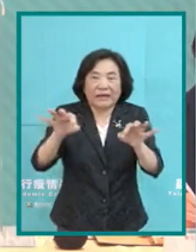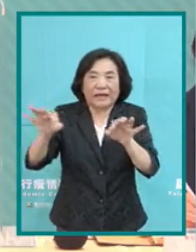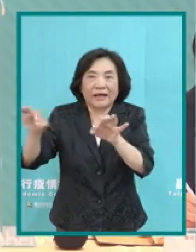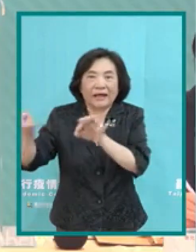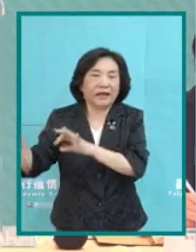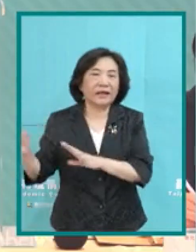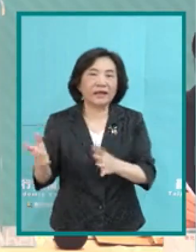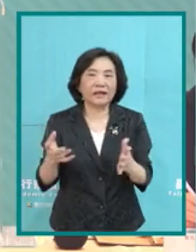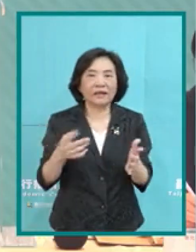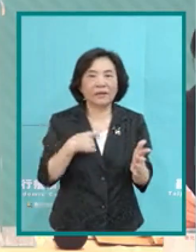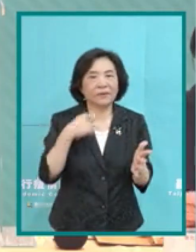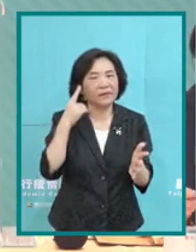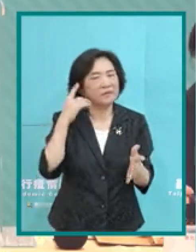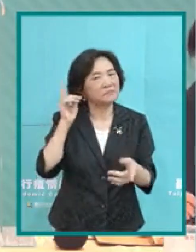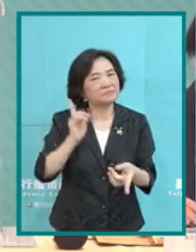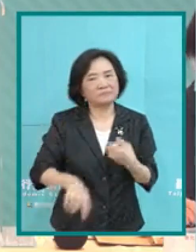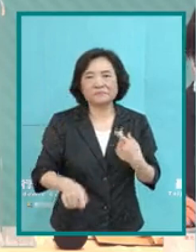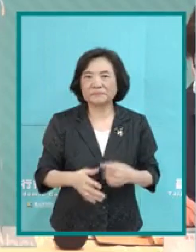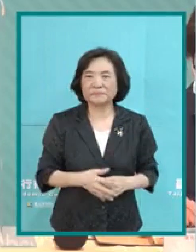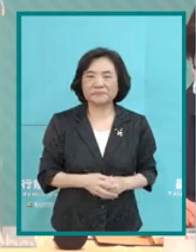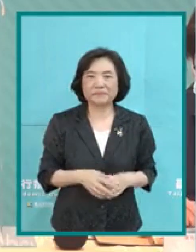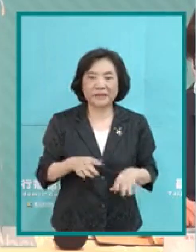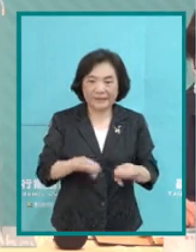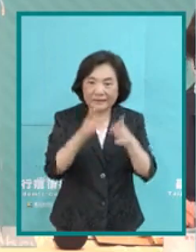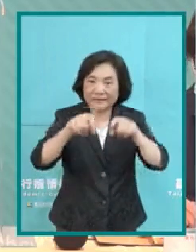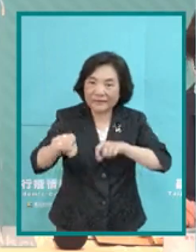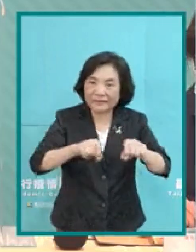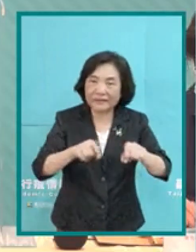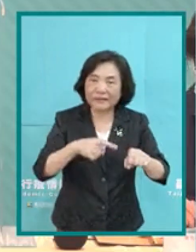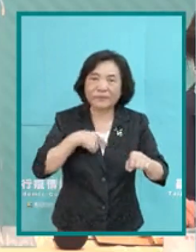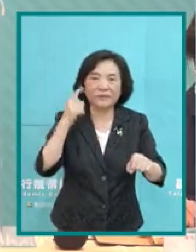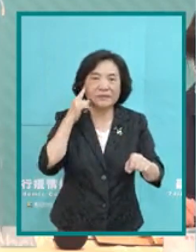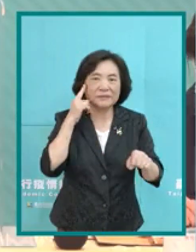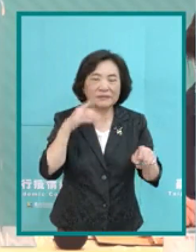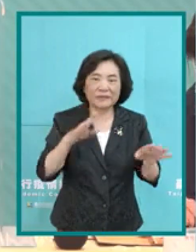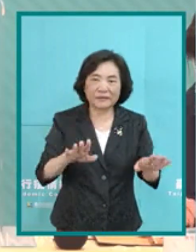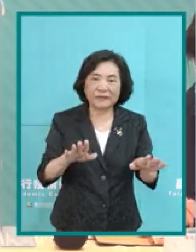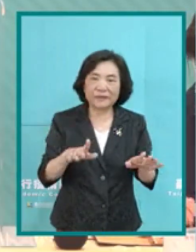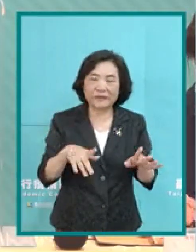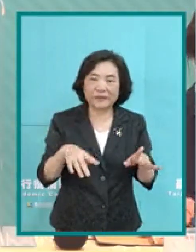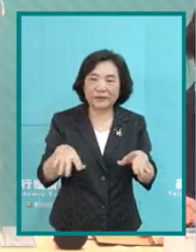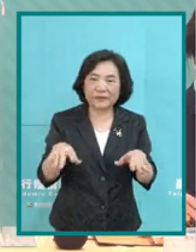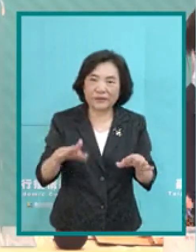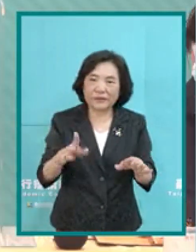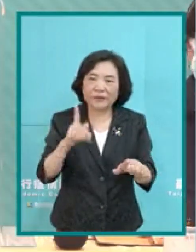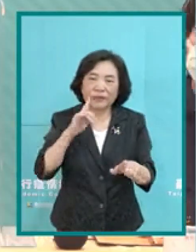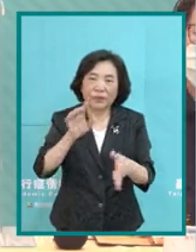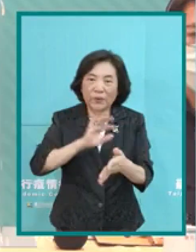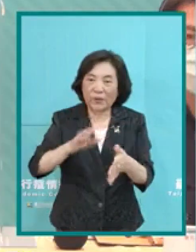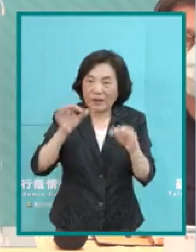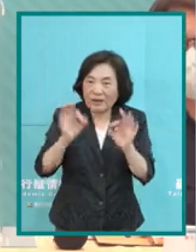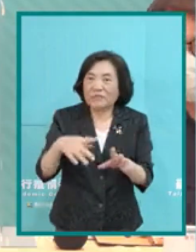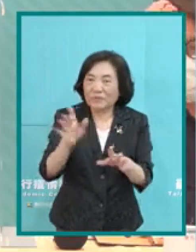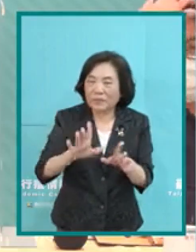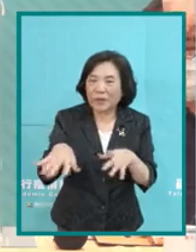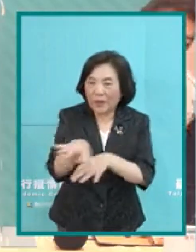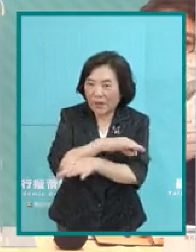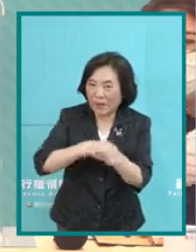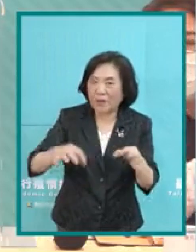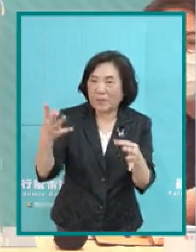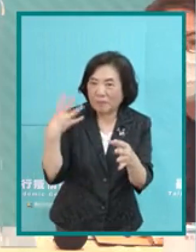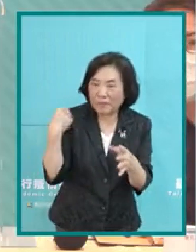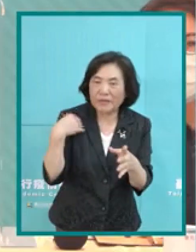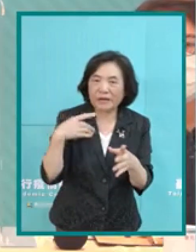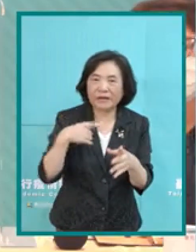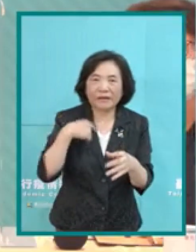我不晓得。所以一开始我就策略就是说，哦，最低成本哦，这样往前进。当然，我看